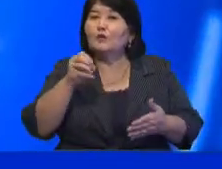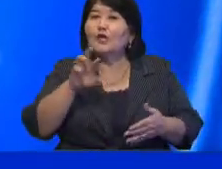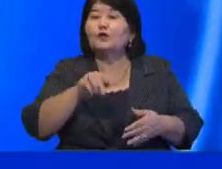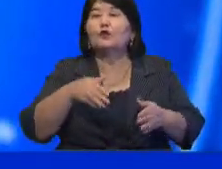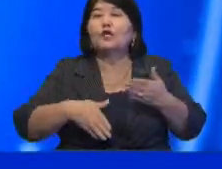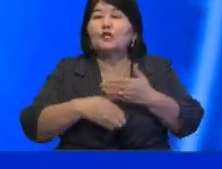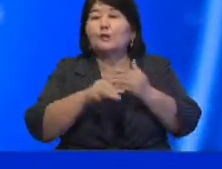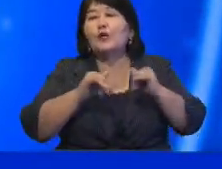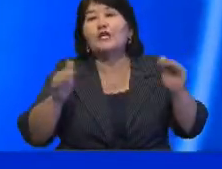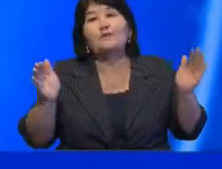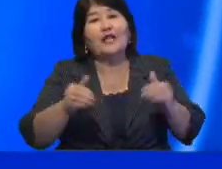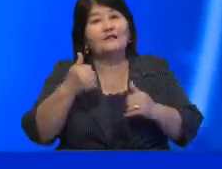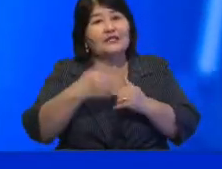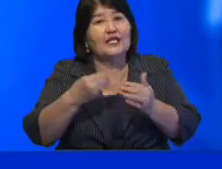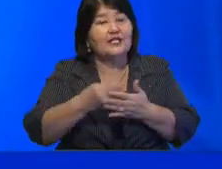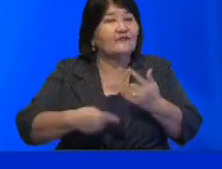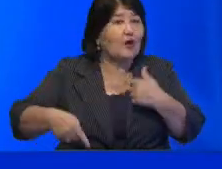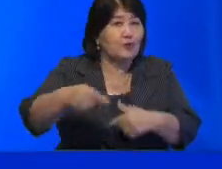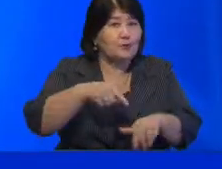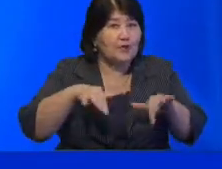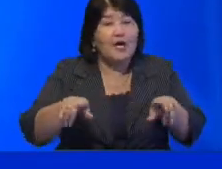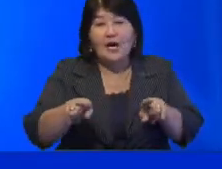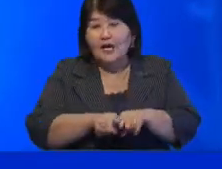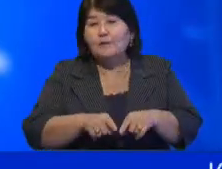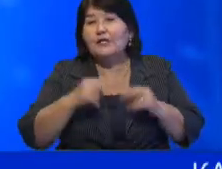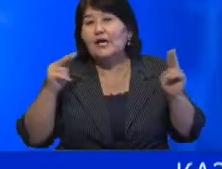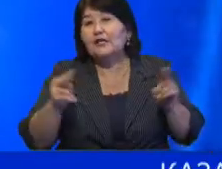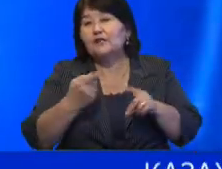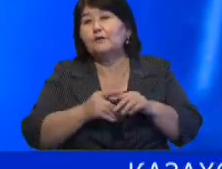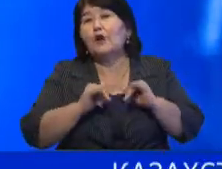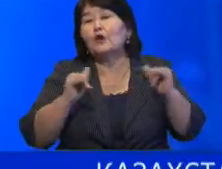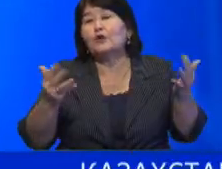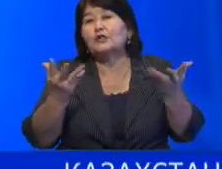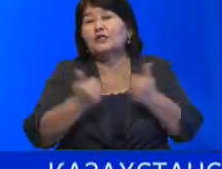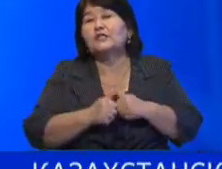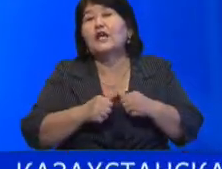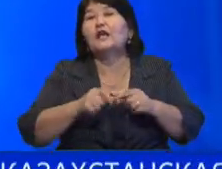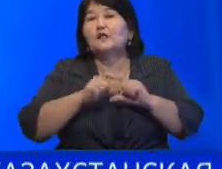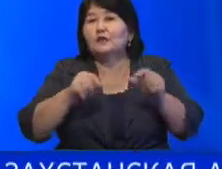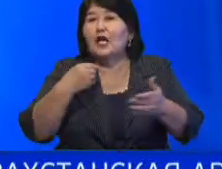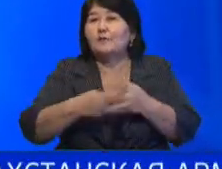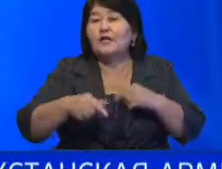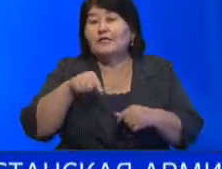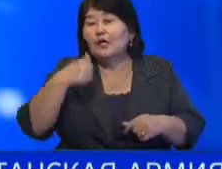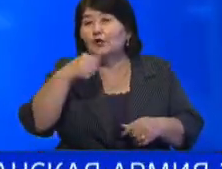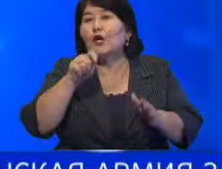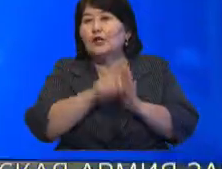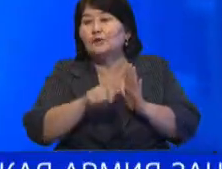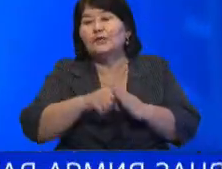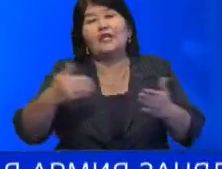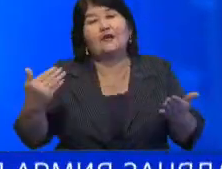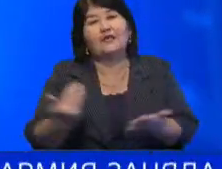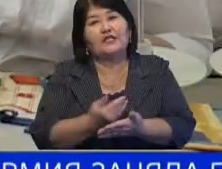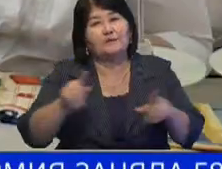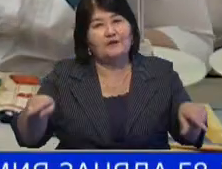способствовал развитию малого и среднего предпринимательства об этом свидетельствует рост числа субъектов бизнеса с этого года проверки